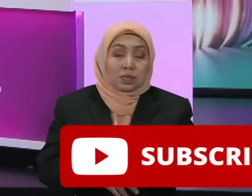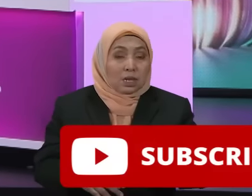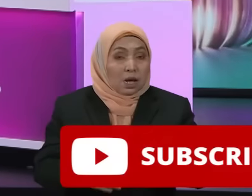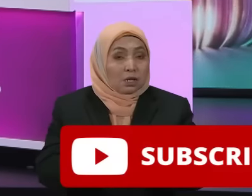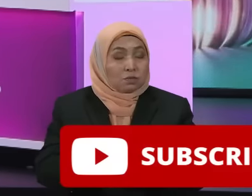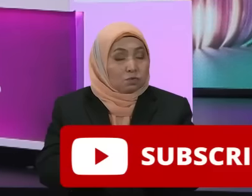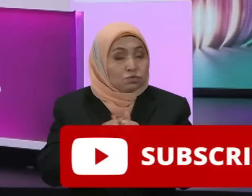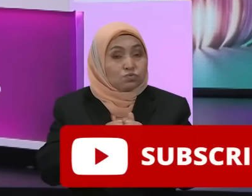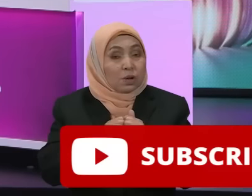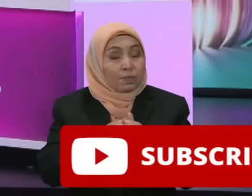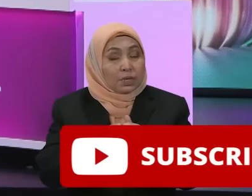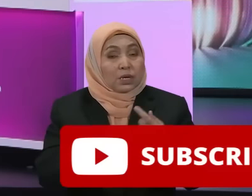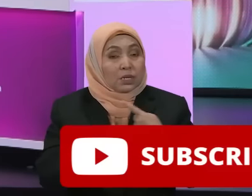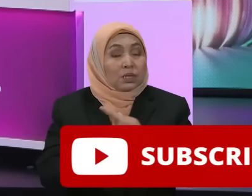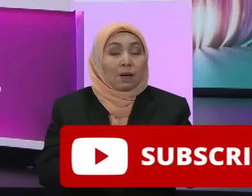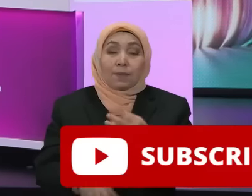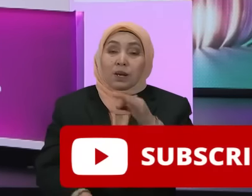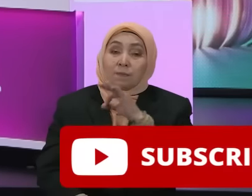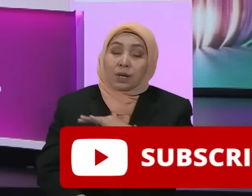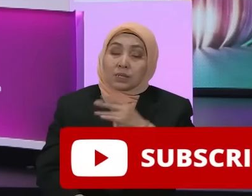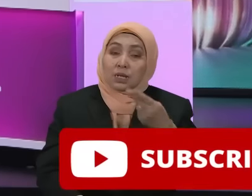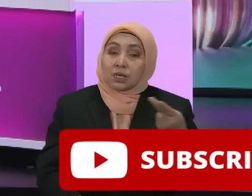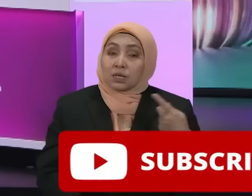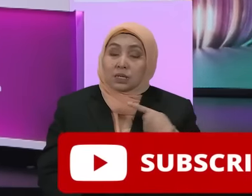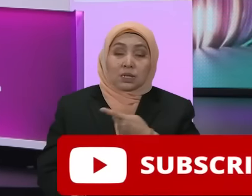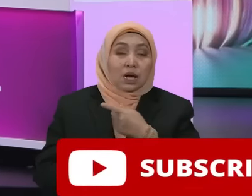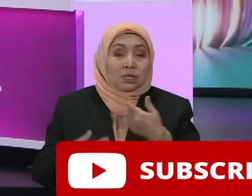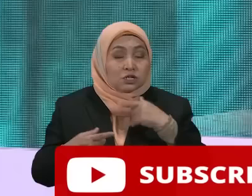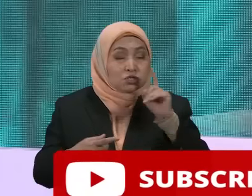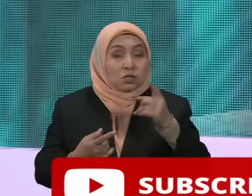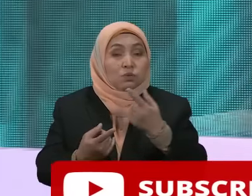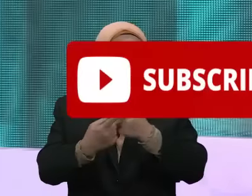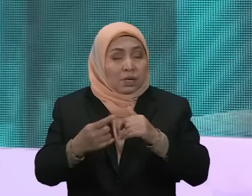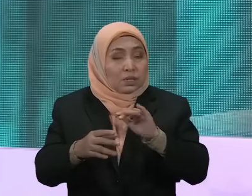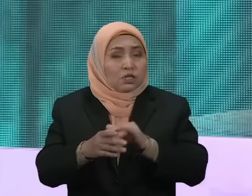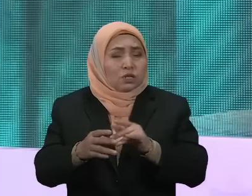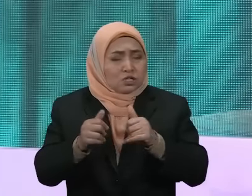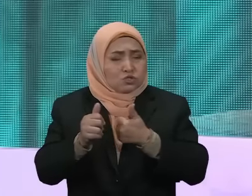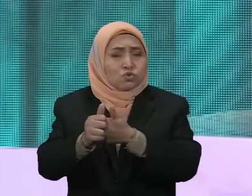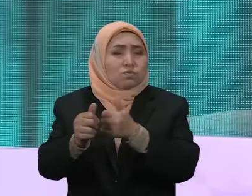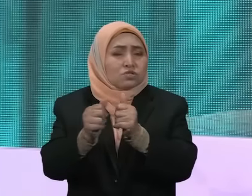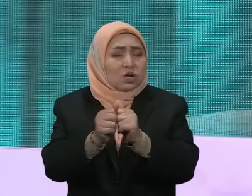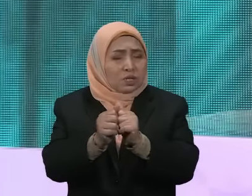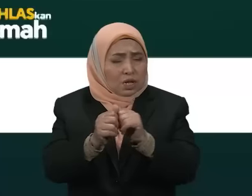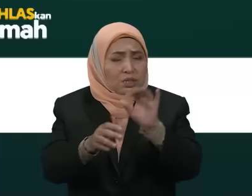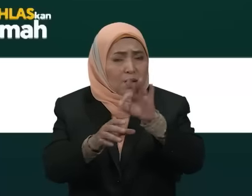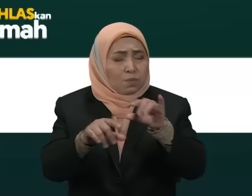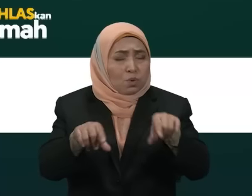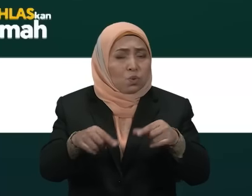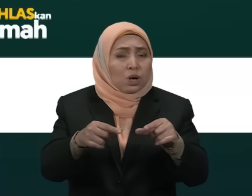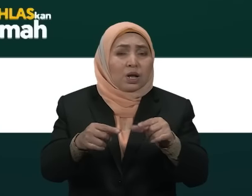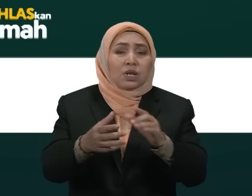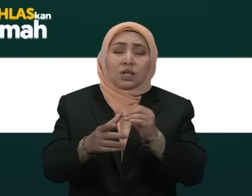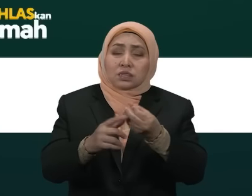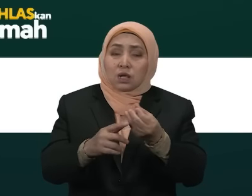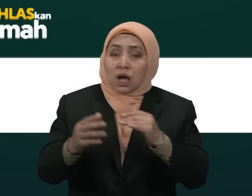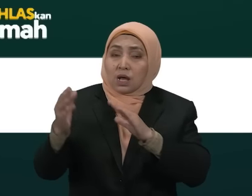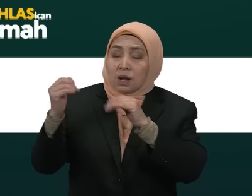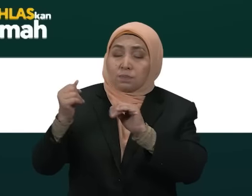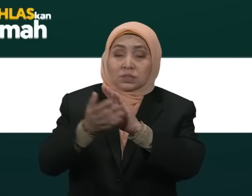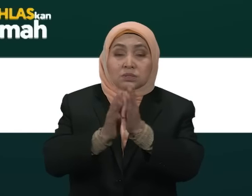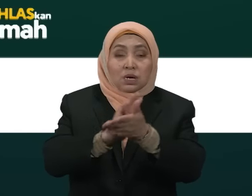untuk bersama-sama kita memanfaatkan harta yang kita ada, salah satunya untuk bersama dalam tabung gerakan Al-Quran, agar ianya harapnya